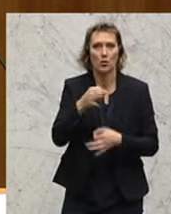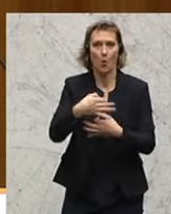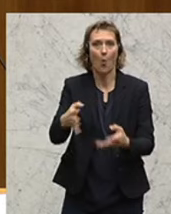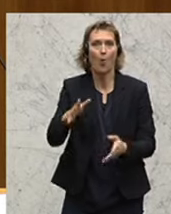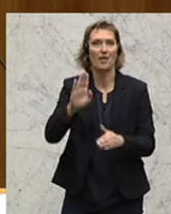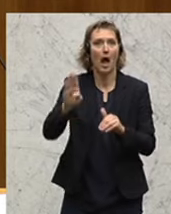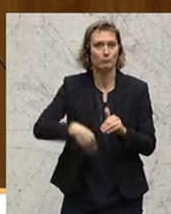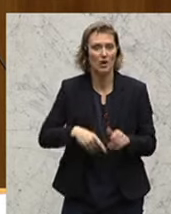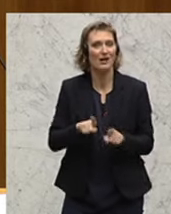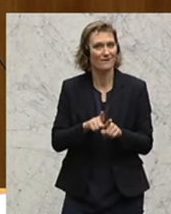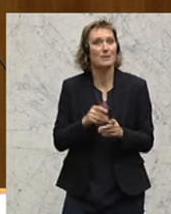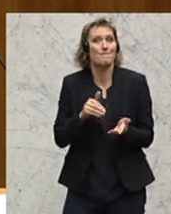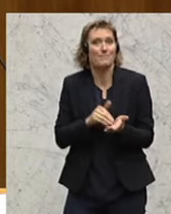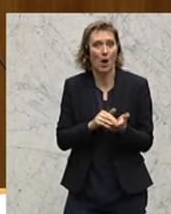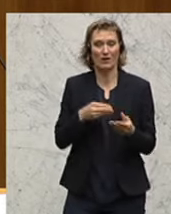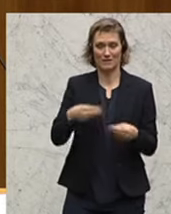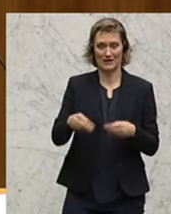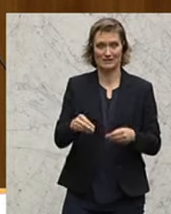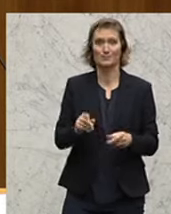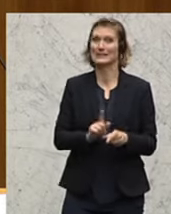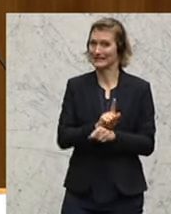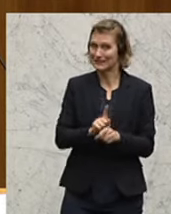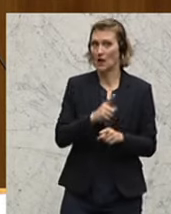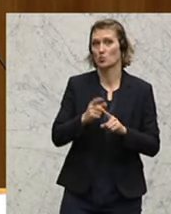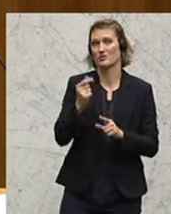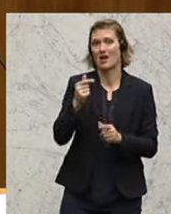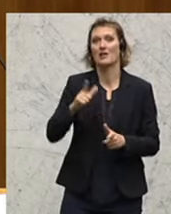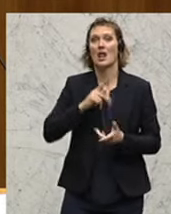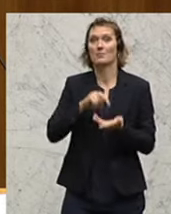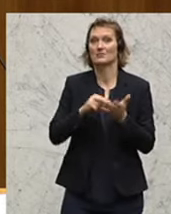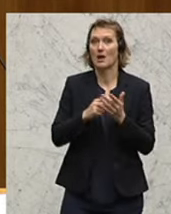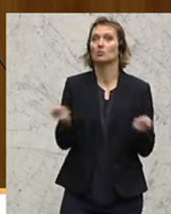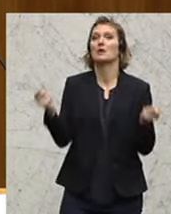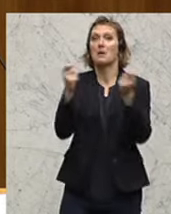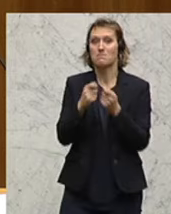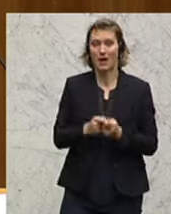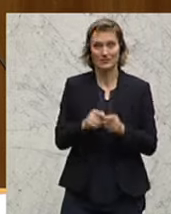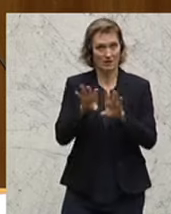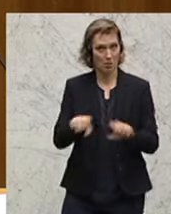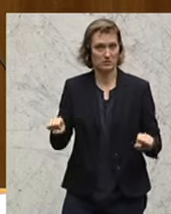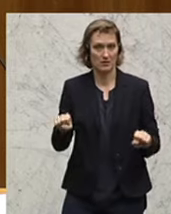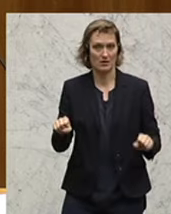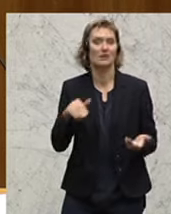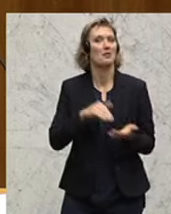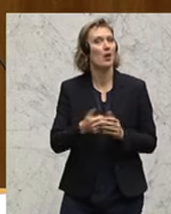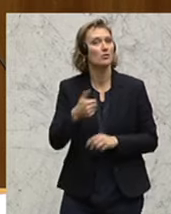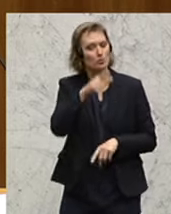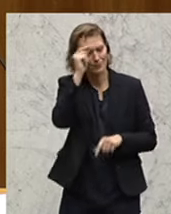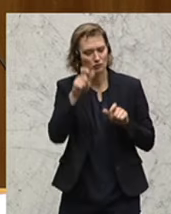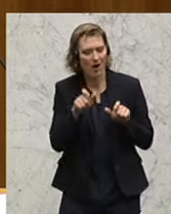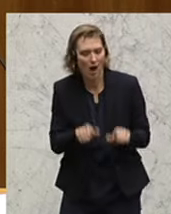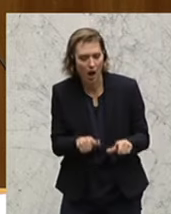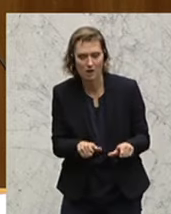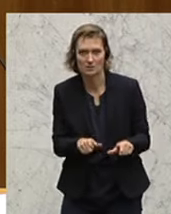Abschläge, so wie sie es brauchen und wie sie es mit ihrer Lebensplanung vereinbaren können. Wir brauchen auch, ältere Menschen